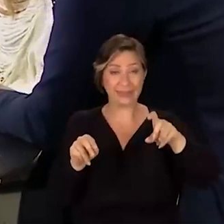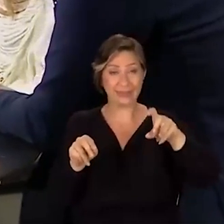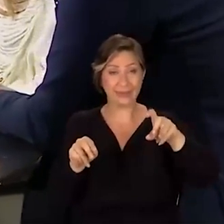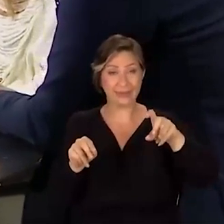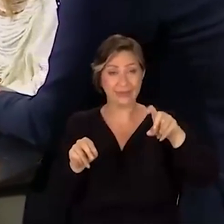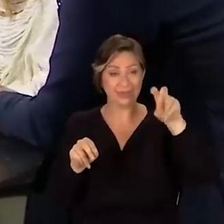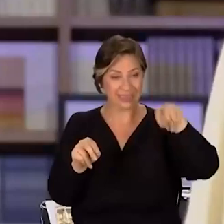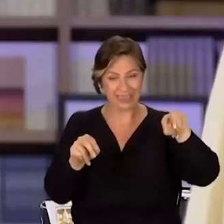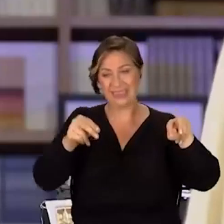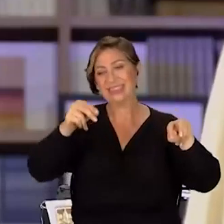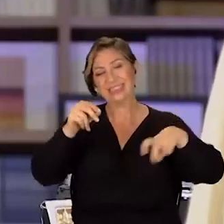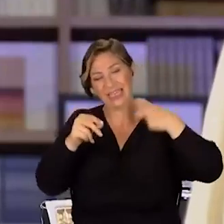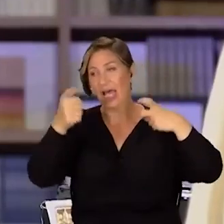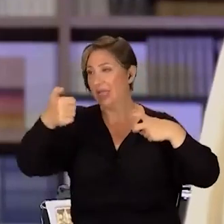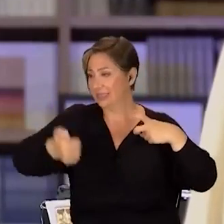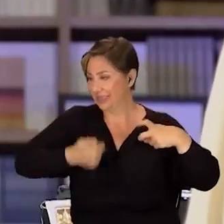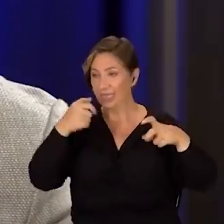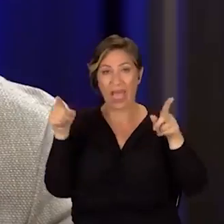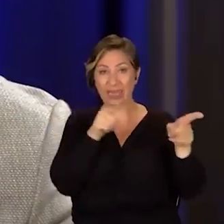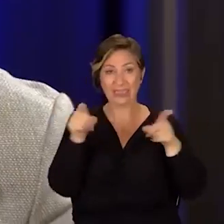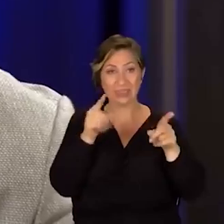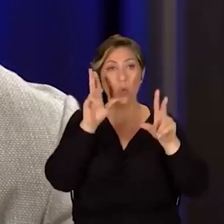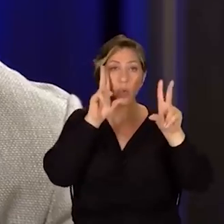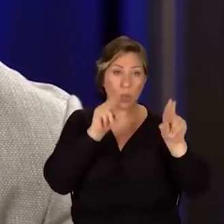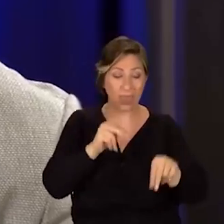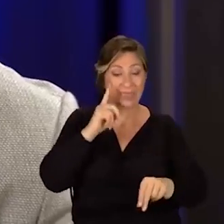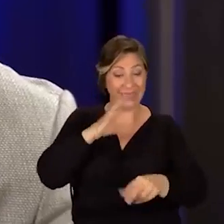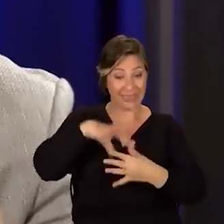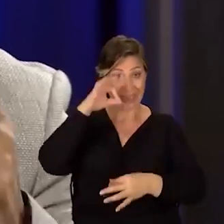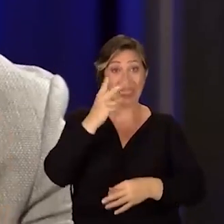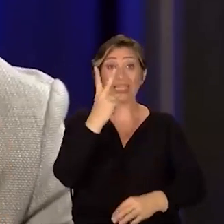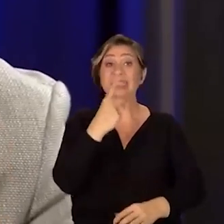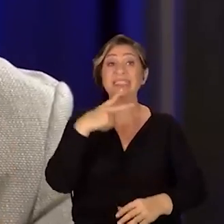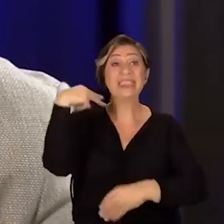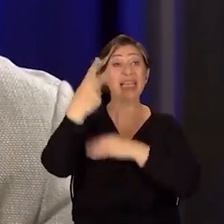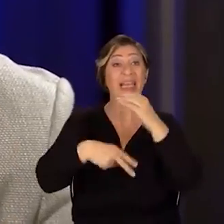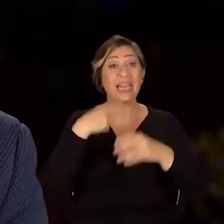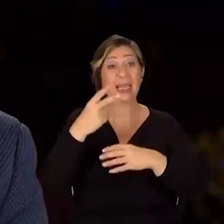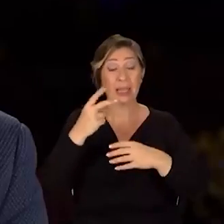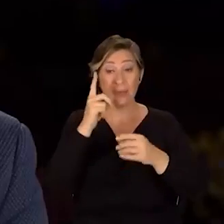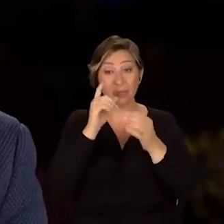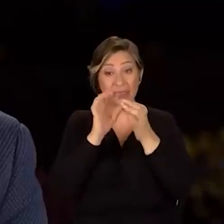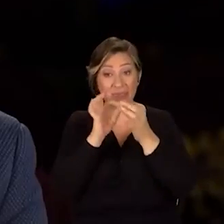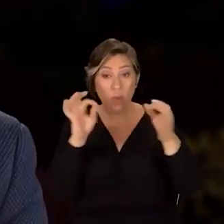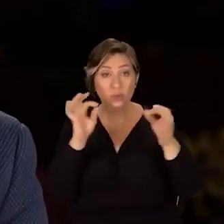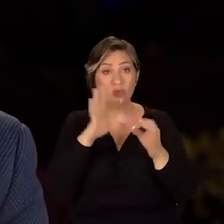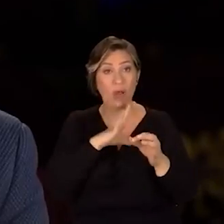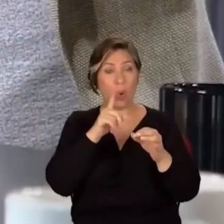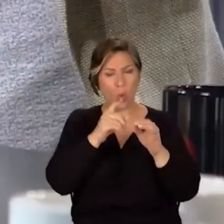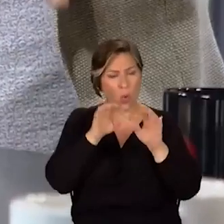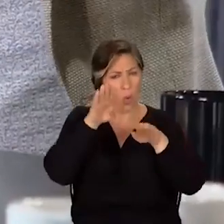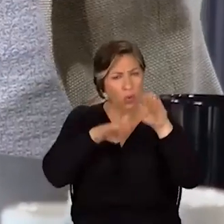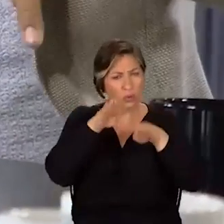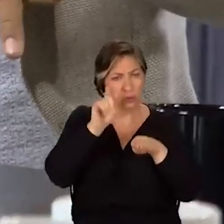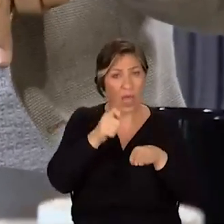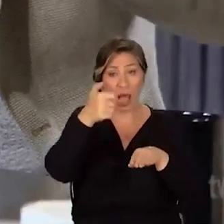8 saatle 6 saatin altındaki uyuyan insanların 2 sene sonunda testis çaplarını ölçtükleri zaman 6